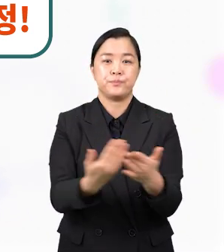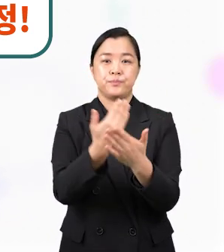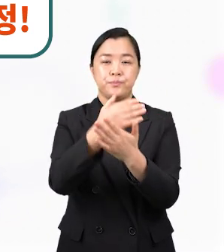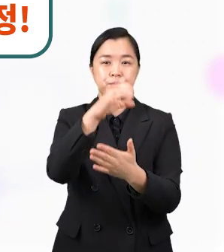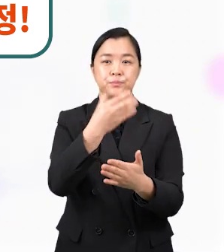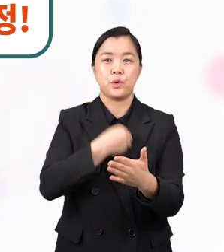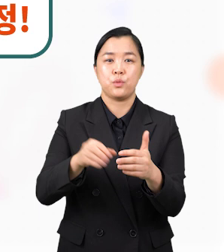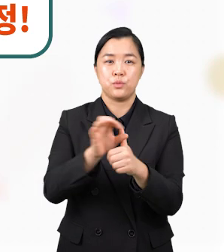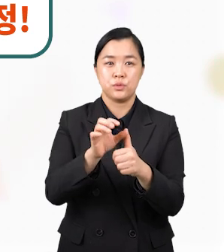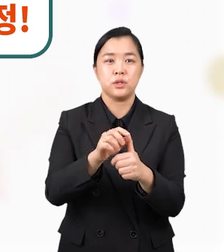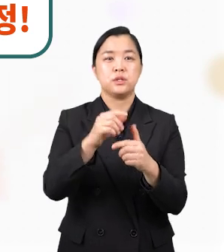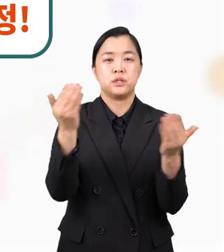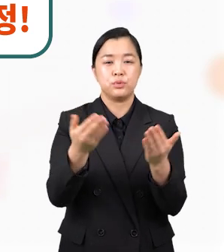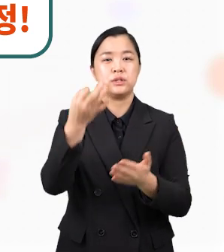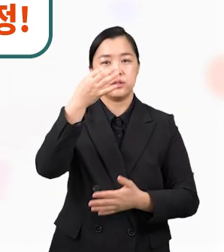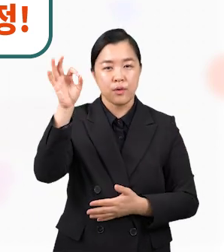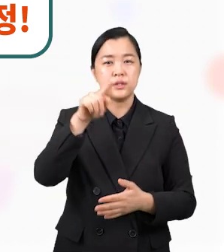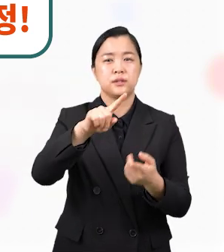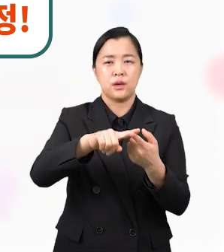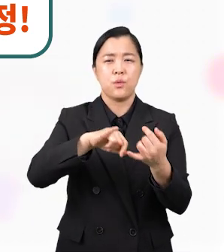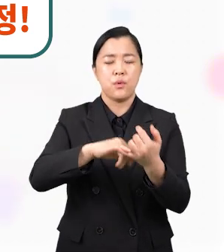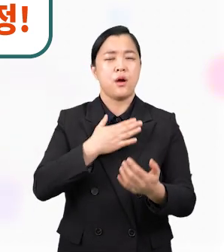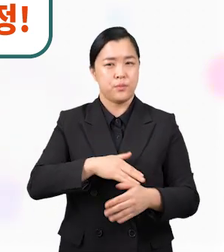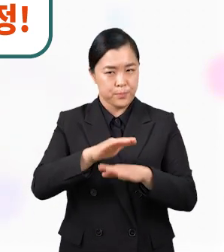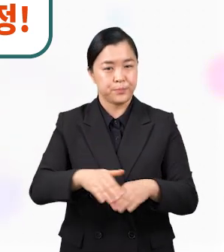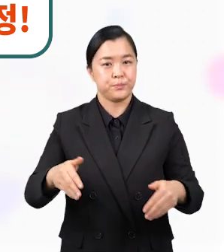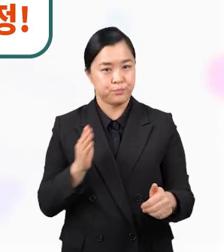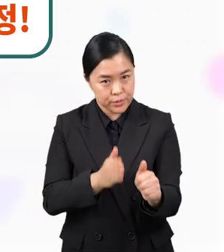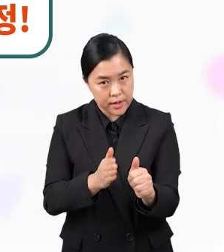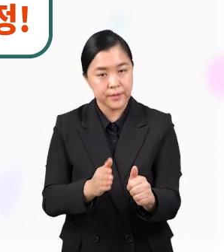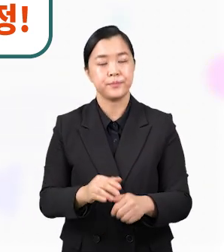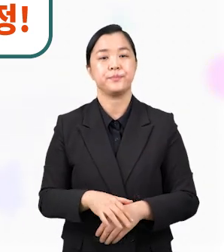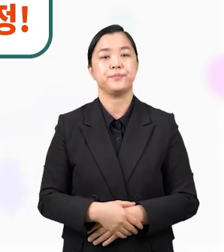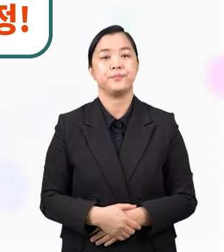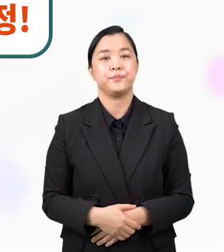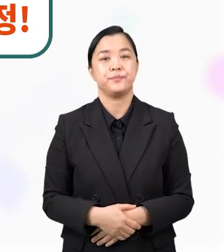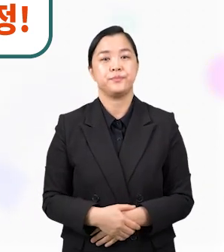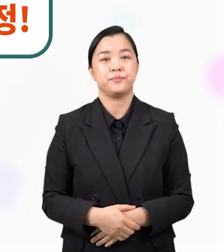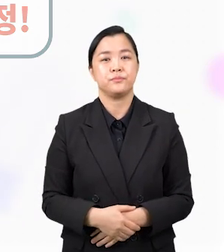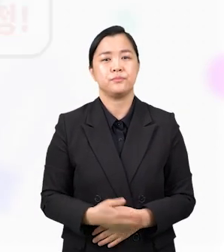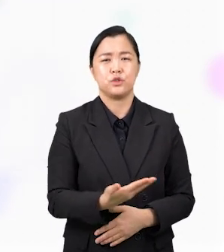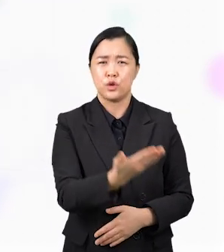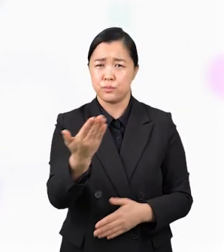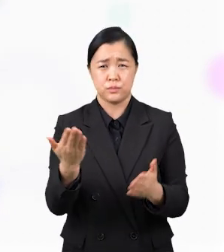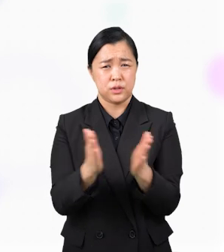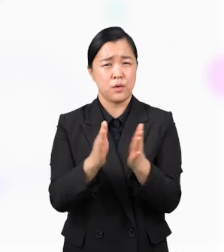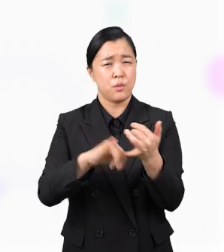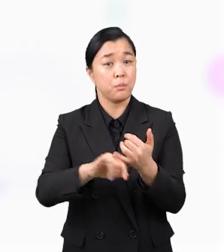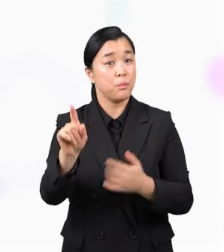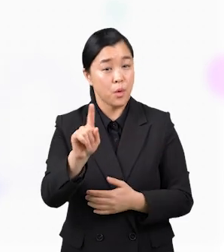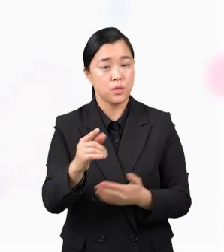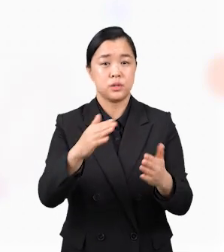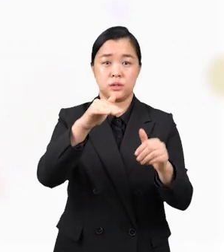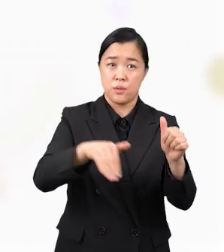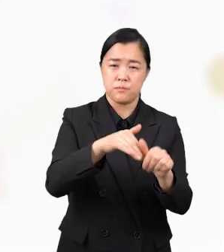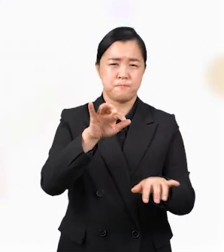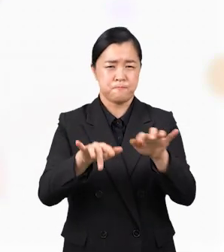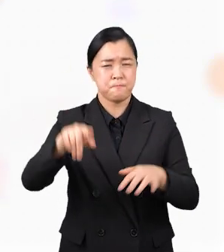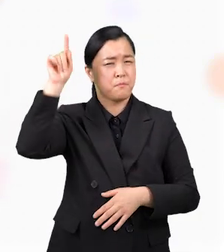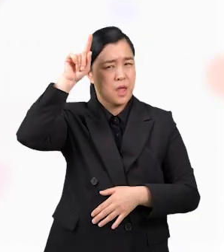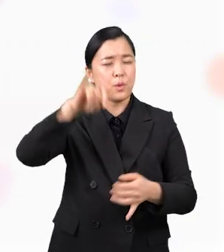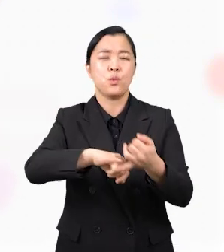주최하는 교육을 참여하는 시간도 근무시간으로 인정된다는 점 꼭 기억하시기 바랍니다. 또한 여러분이 근무를 시작하게